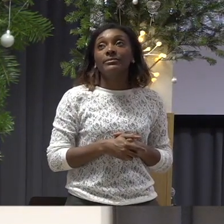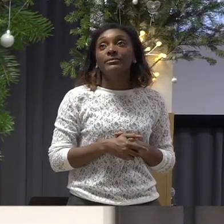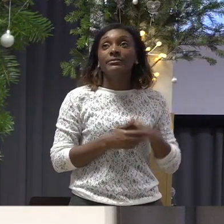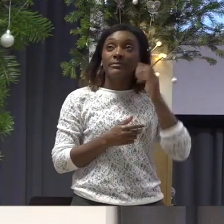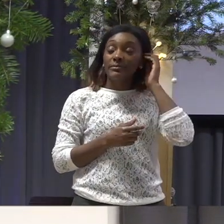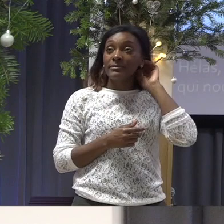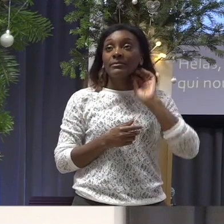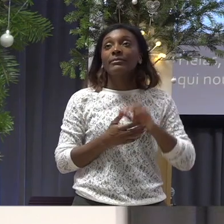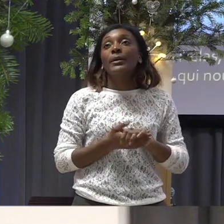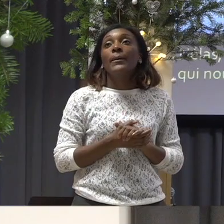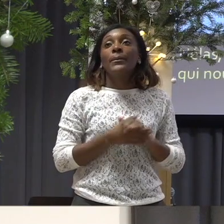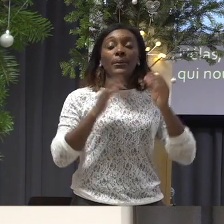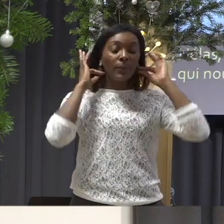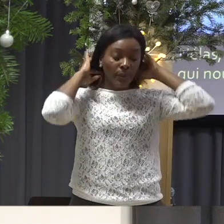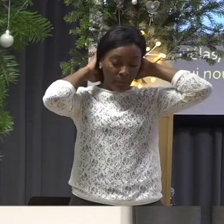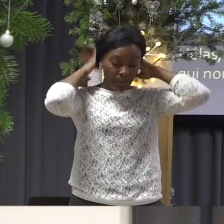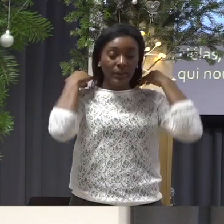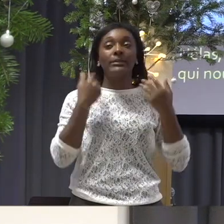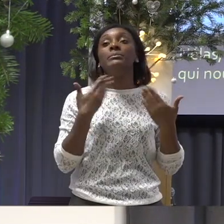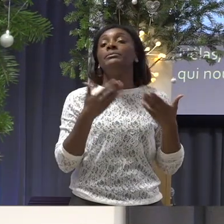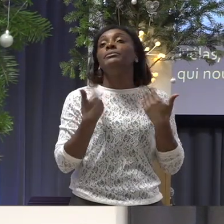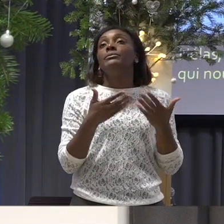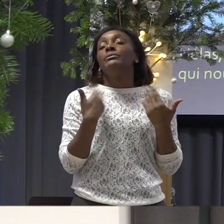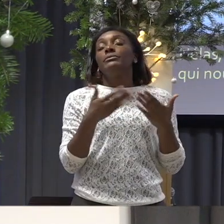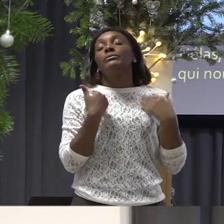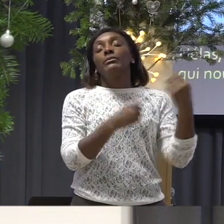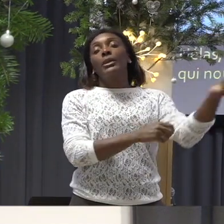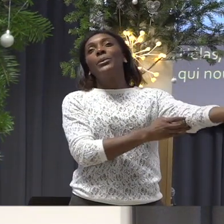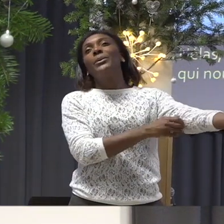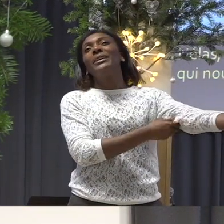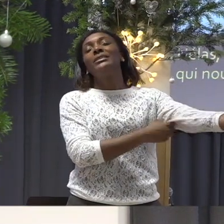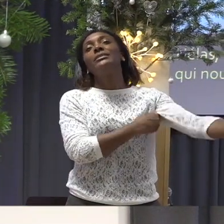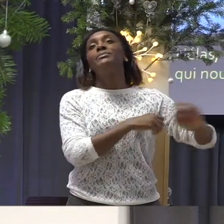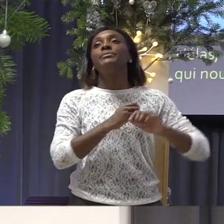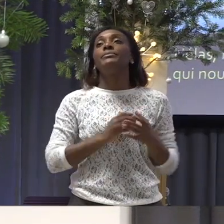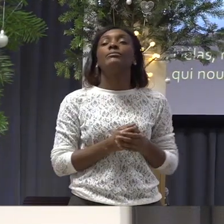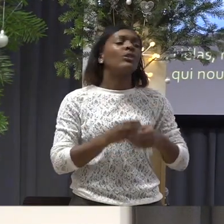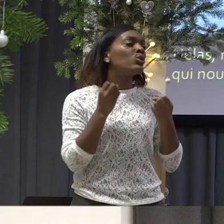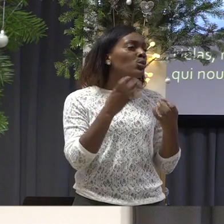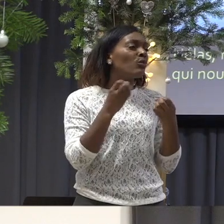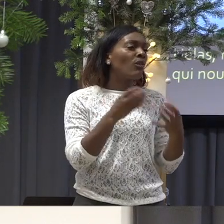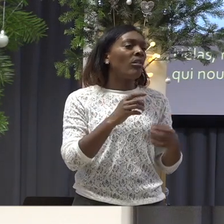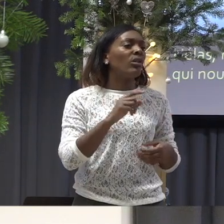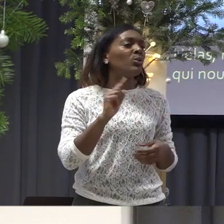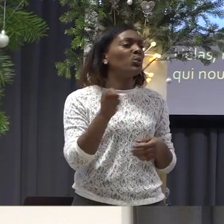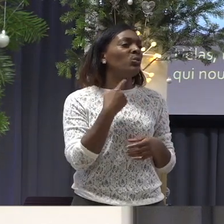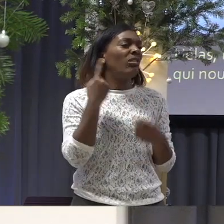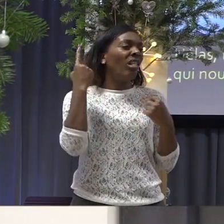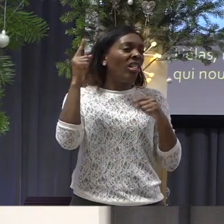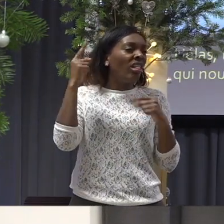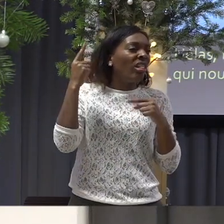voilà, souvent nous passons tellement du temps à nous plaindre. Ça, c'est l'être